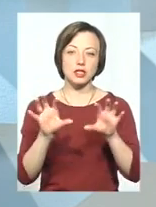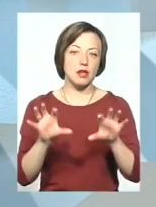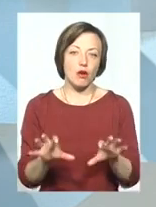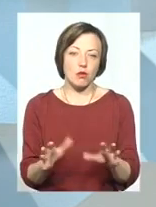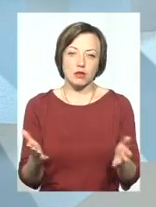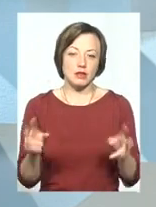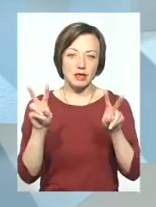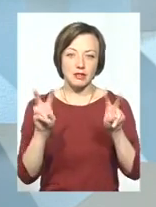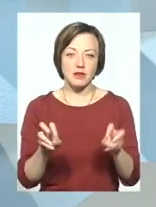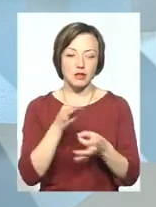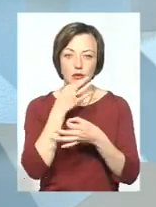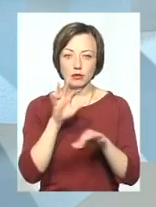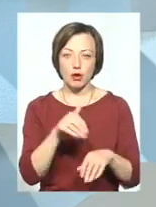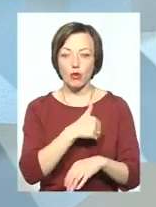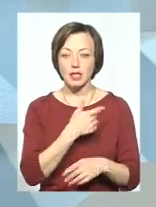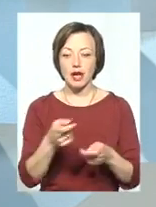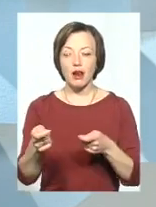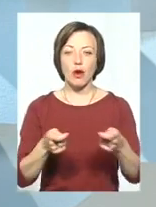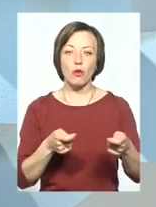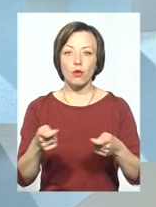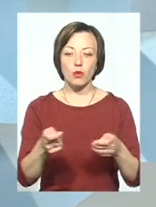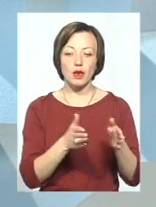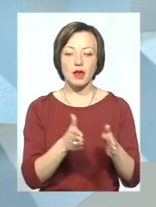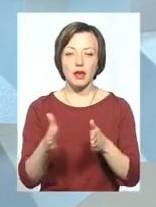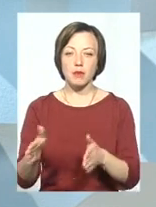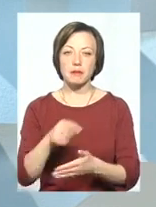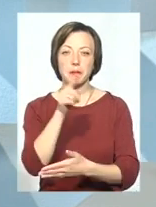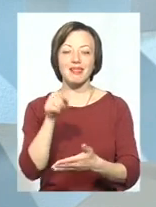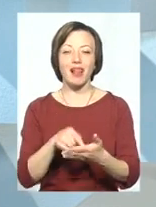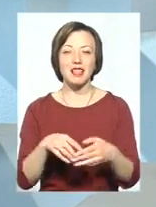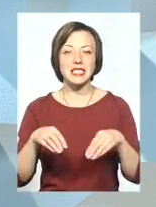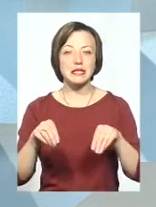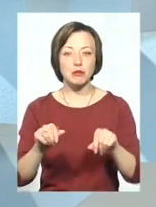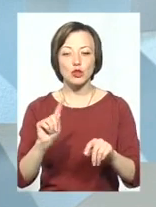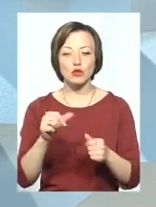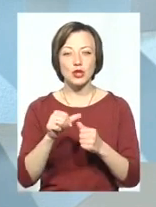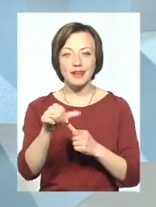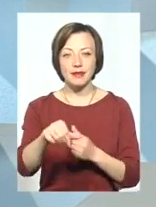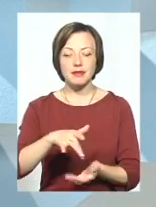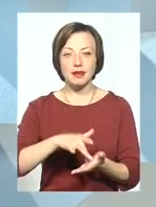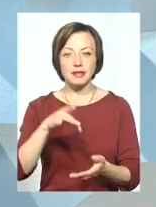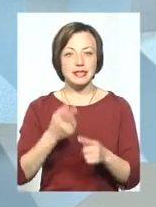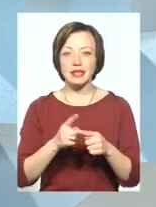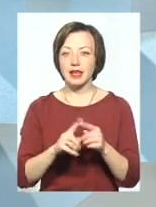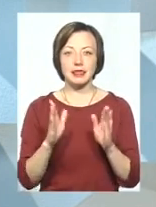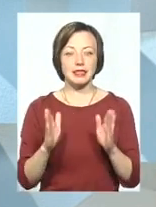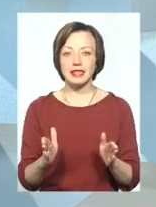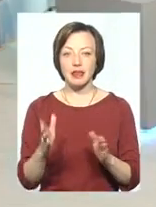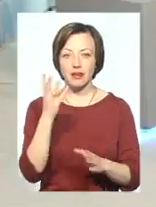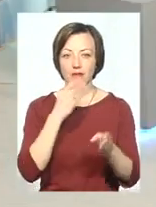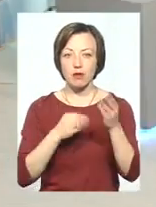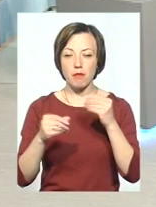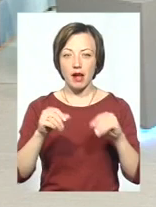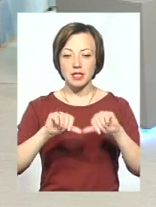можна по-різному це назвати, який регулює земельні питання. Тому що децентралізація - це не тільки формальне